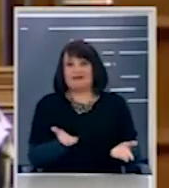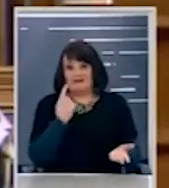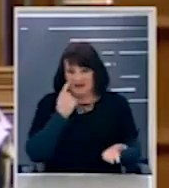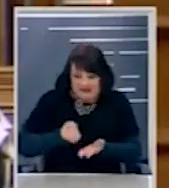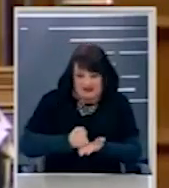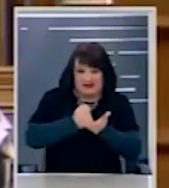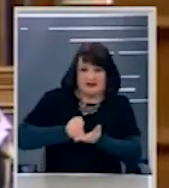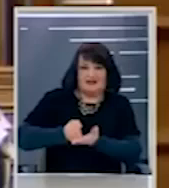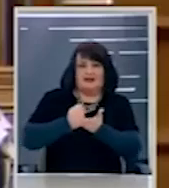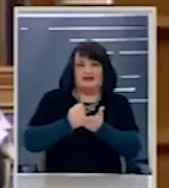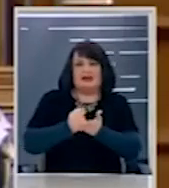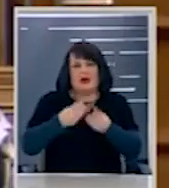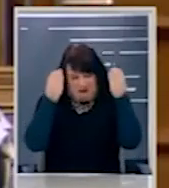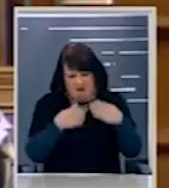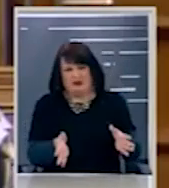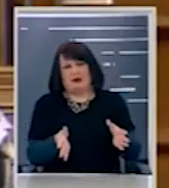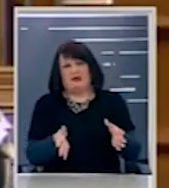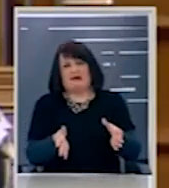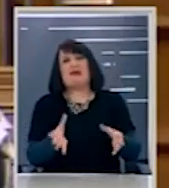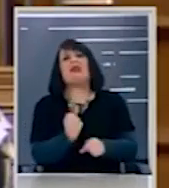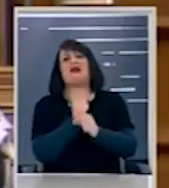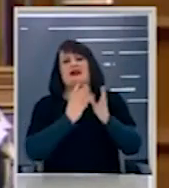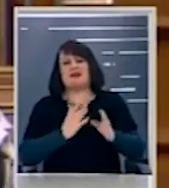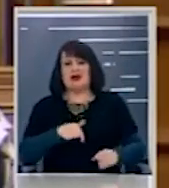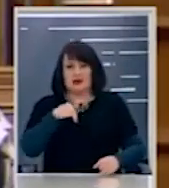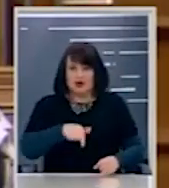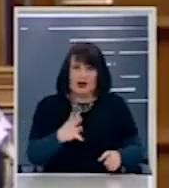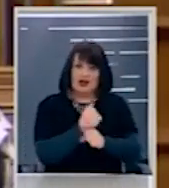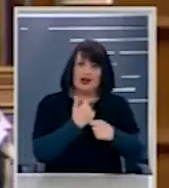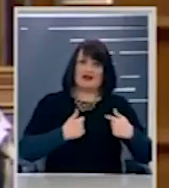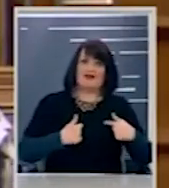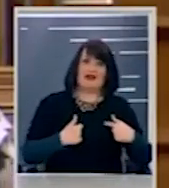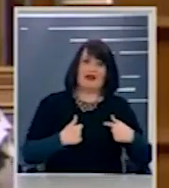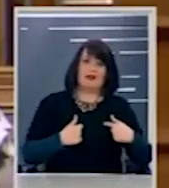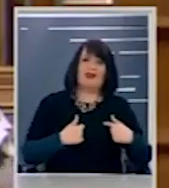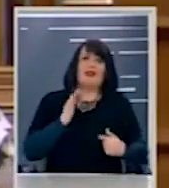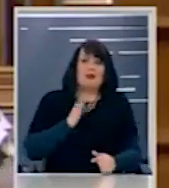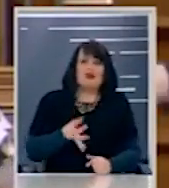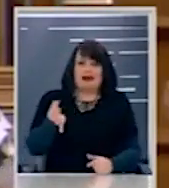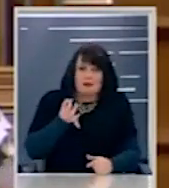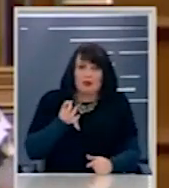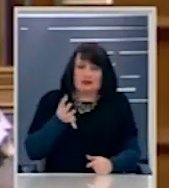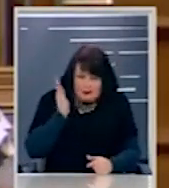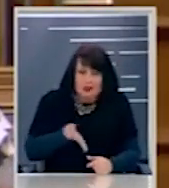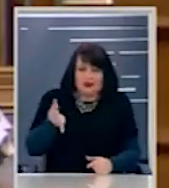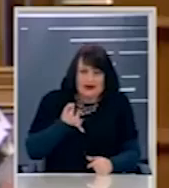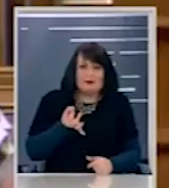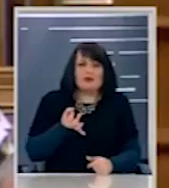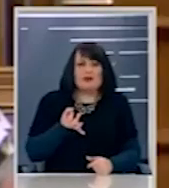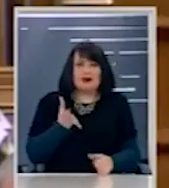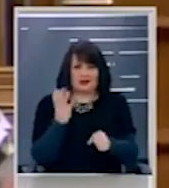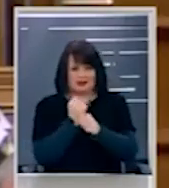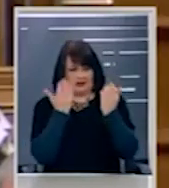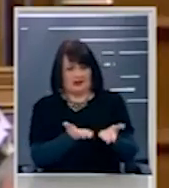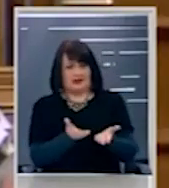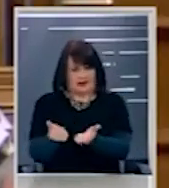στηρίξαμε και πάλι είναι τόσο άχρηστοι, δεν τα καταφέραμε. Και τώρα που τα καταφέραμε, θα είχαν τη δυνατότητα τουλάχιστον να βγουν και να πούν ότι τα καταφέραν